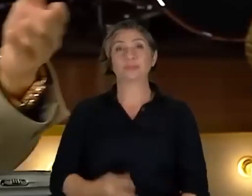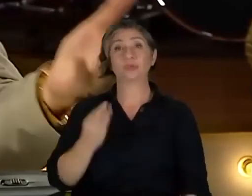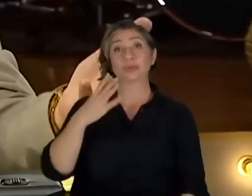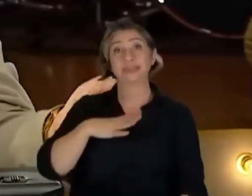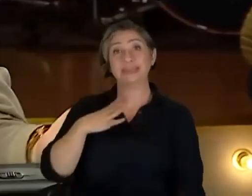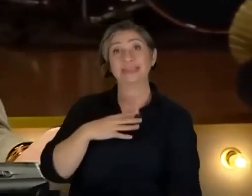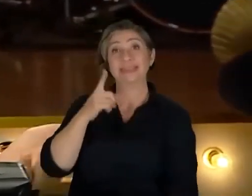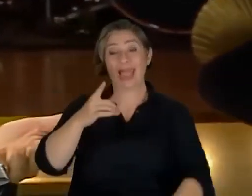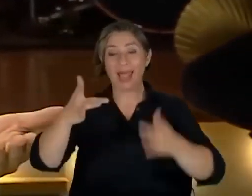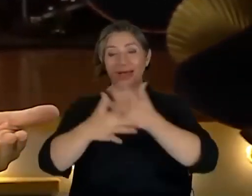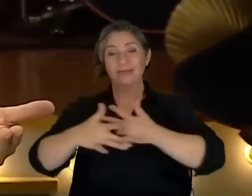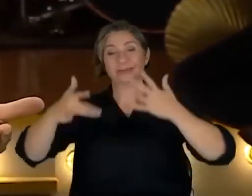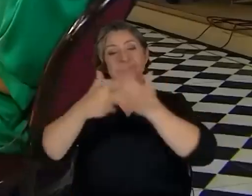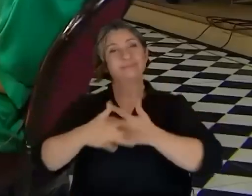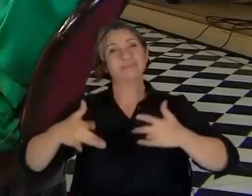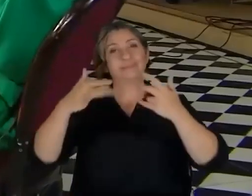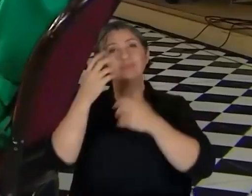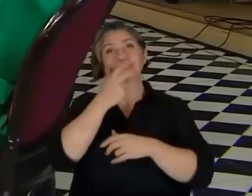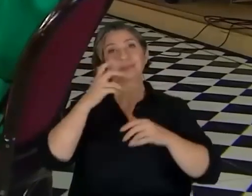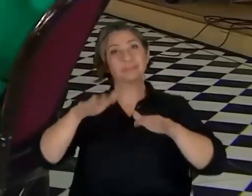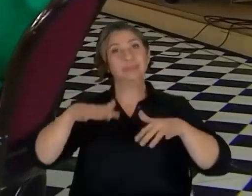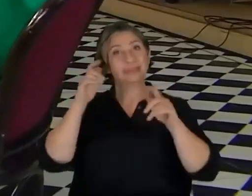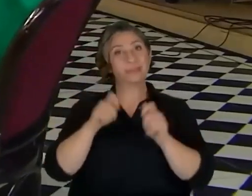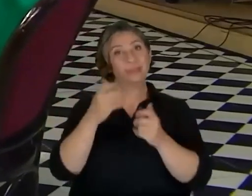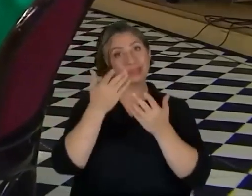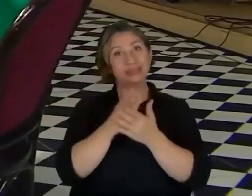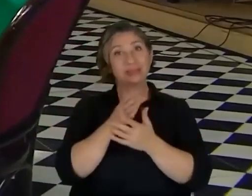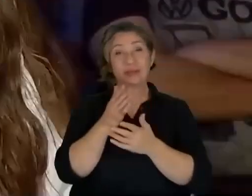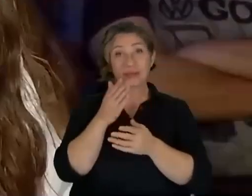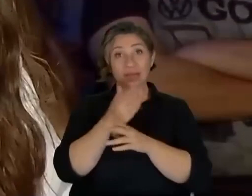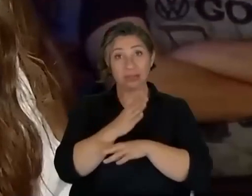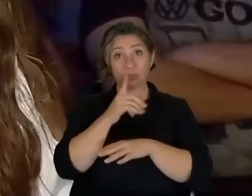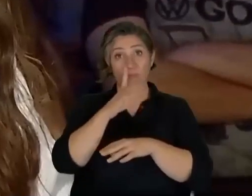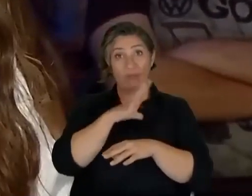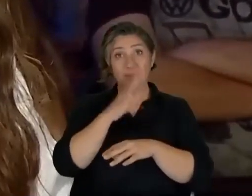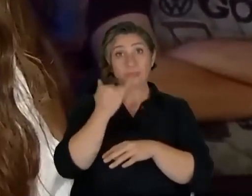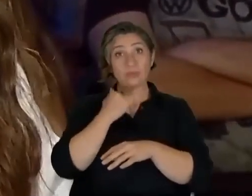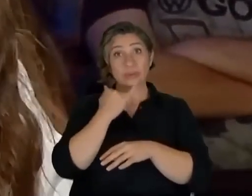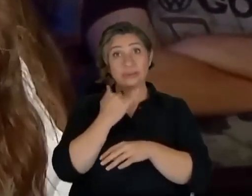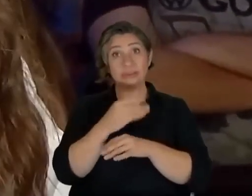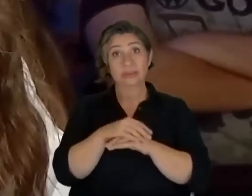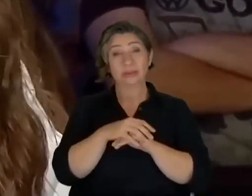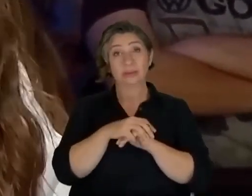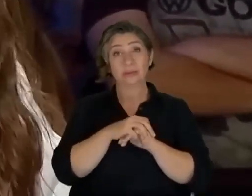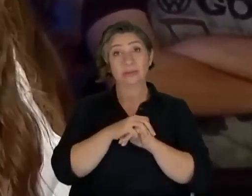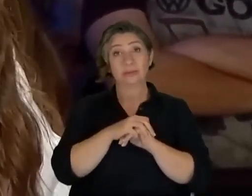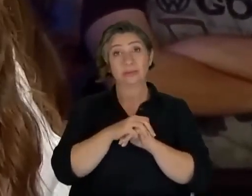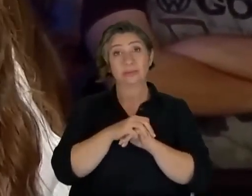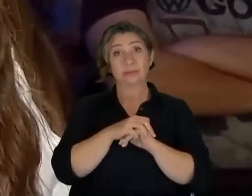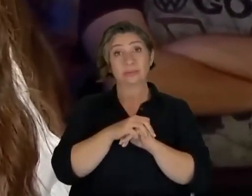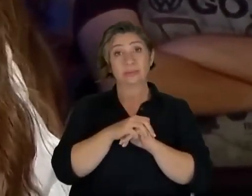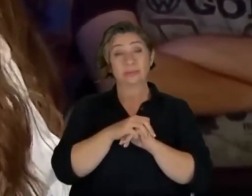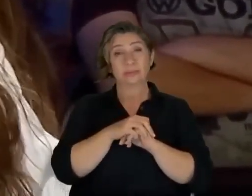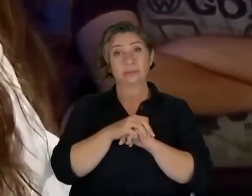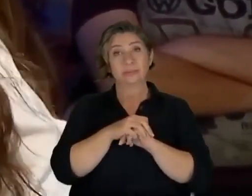isterim. Size de bir art konçertosu. Ha? Olabilir. Var mı bunun müşterisi? Şöyle